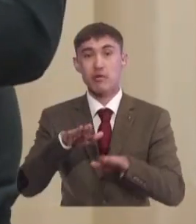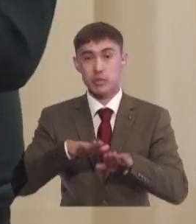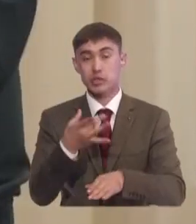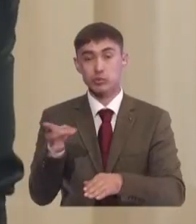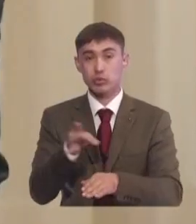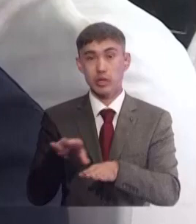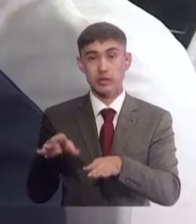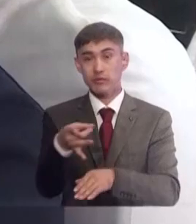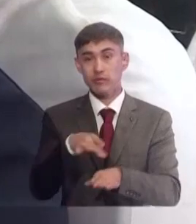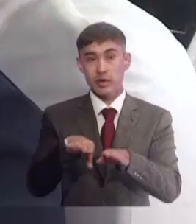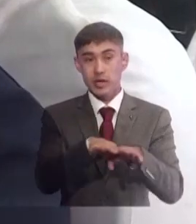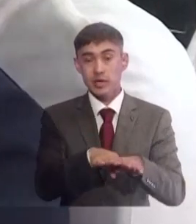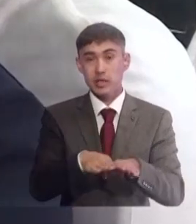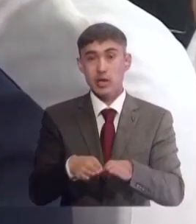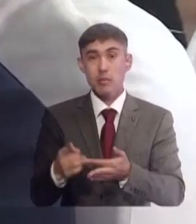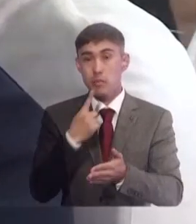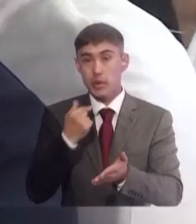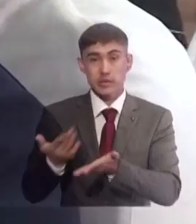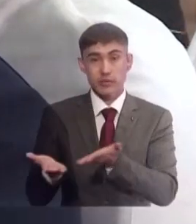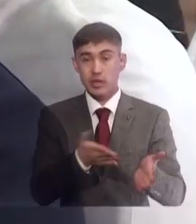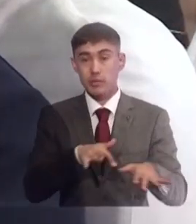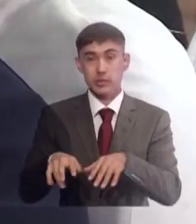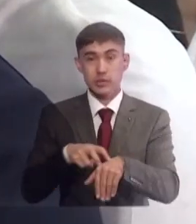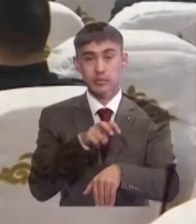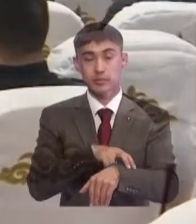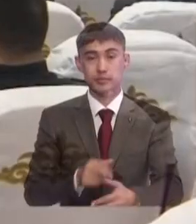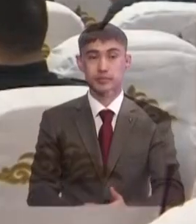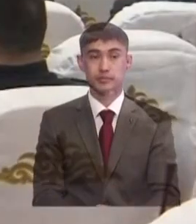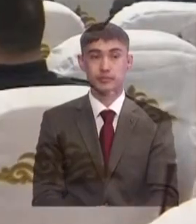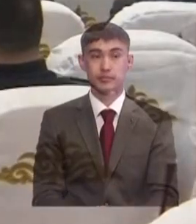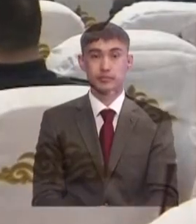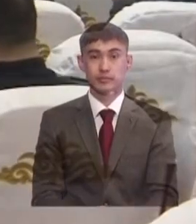в республиканском рейтинге призывных комиссий.